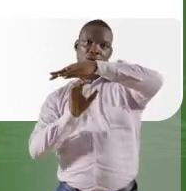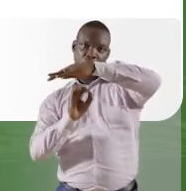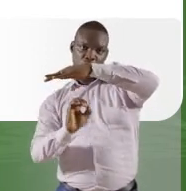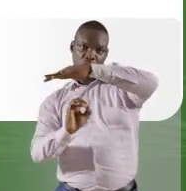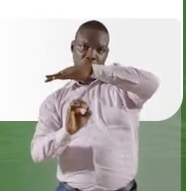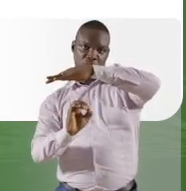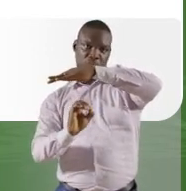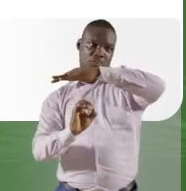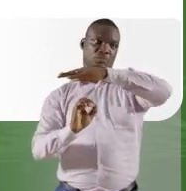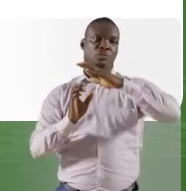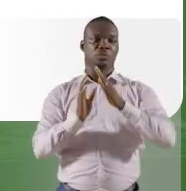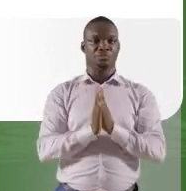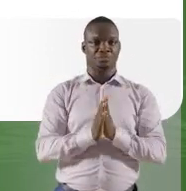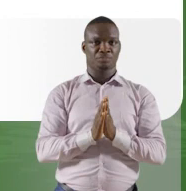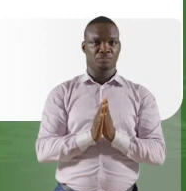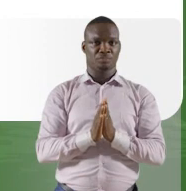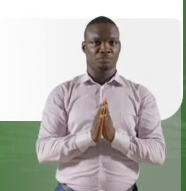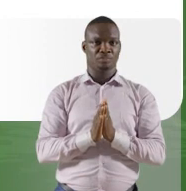ZK moins ZO.